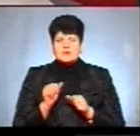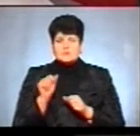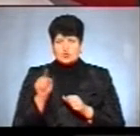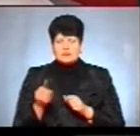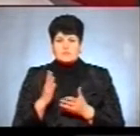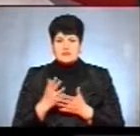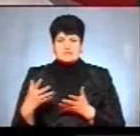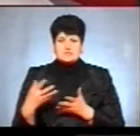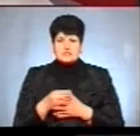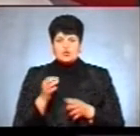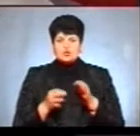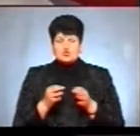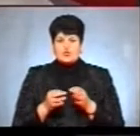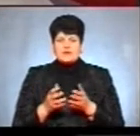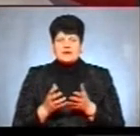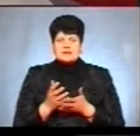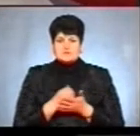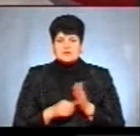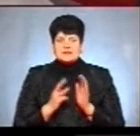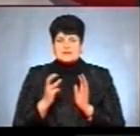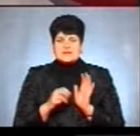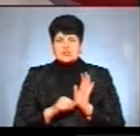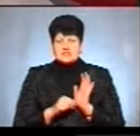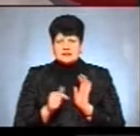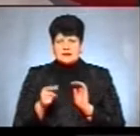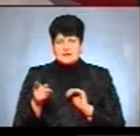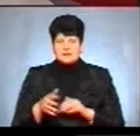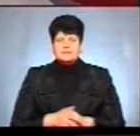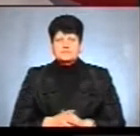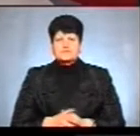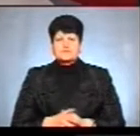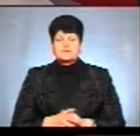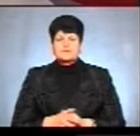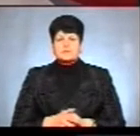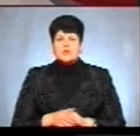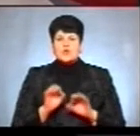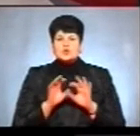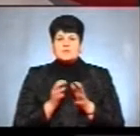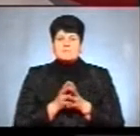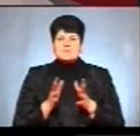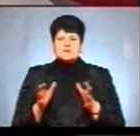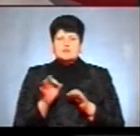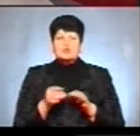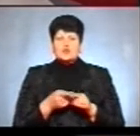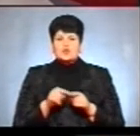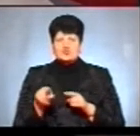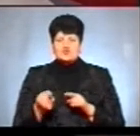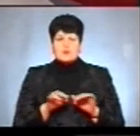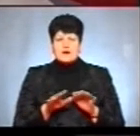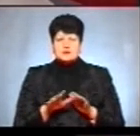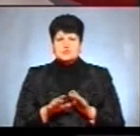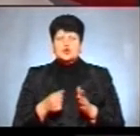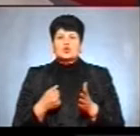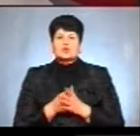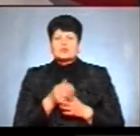має заплатити судовий збір 367 гривень. Оце таке рішення. Розкажіть більше про цю природоохоронну акцію, доки вона буде